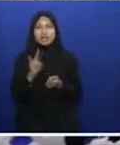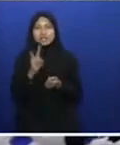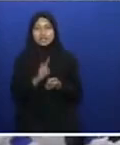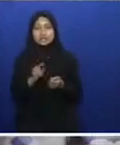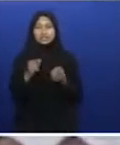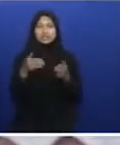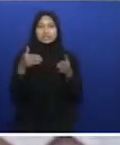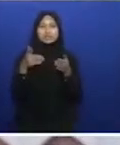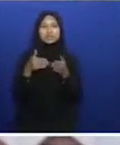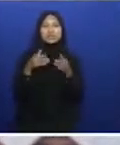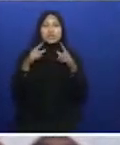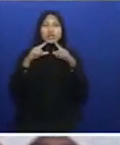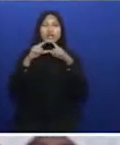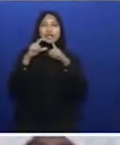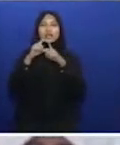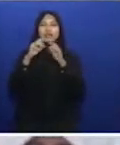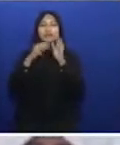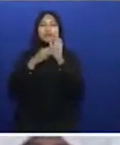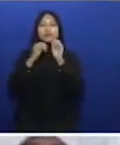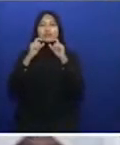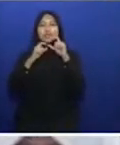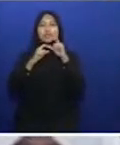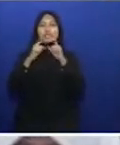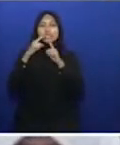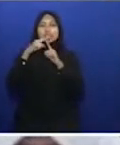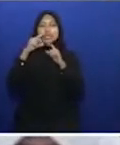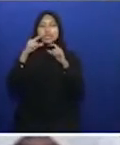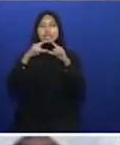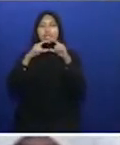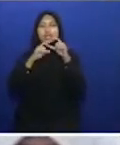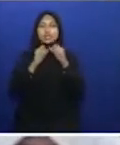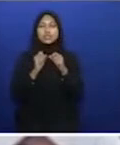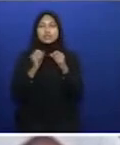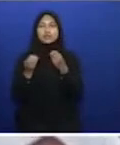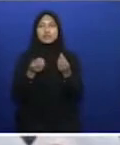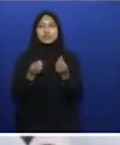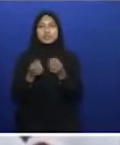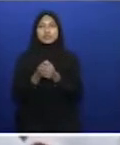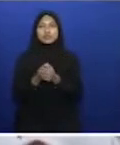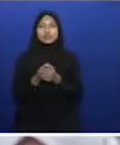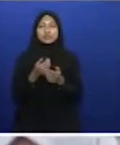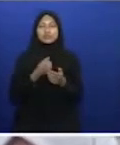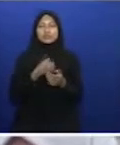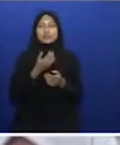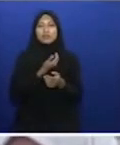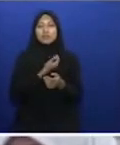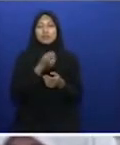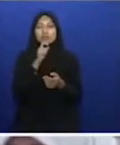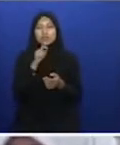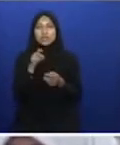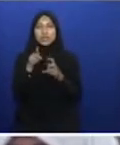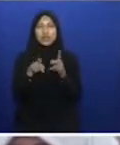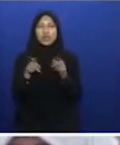Mohon izin bertanya Bapak, menurut CNN Indonesia, di pasar modal sekarang 25% pelajar sudah